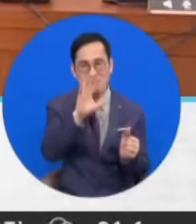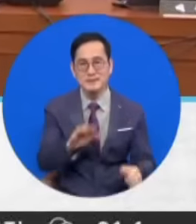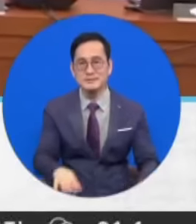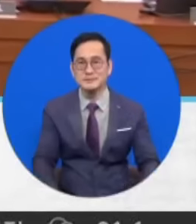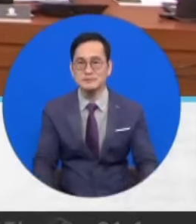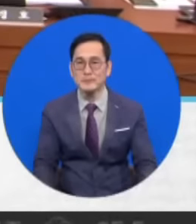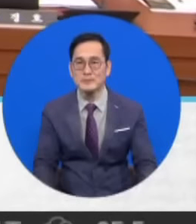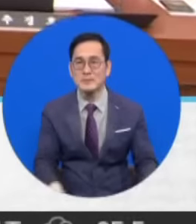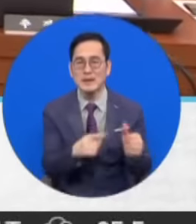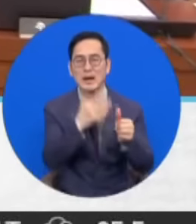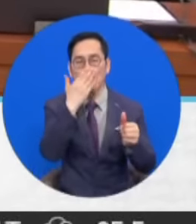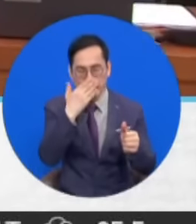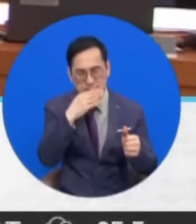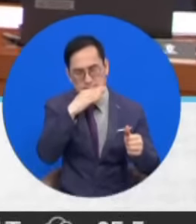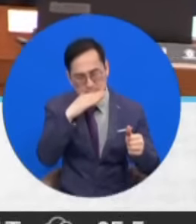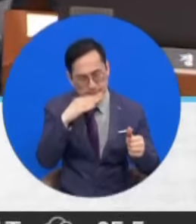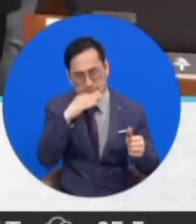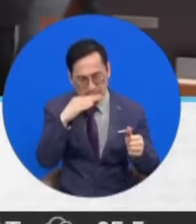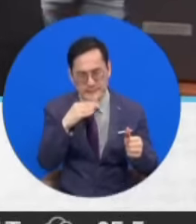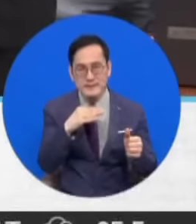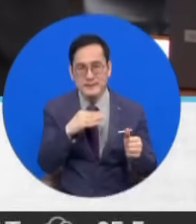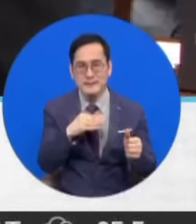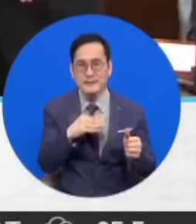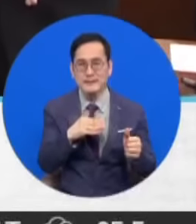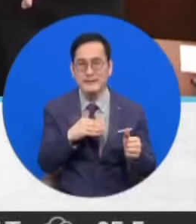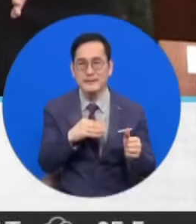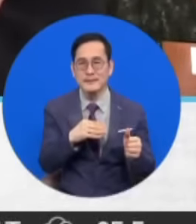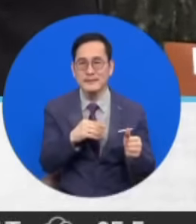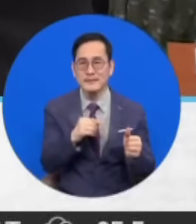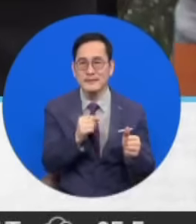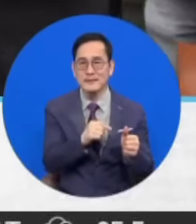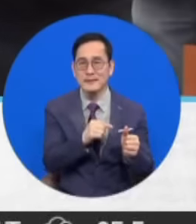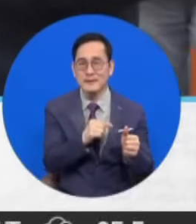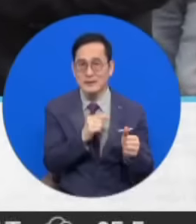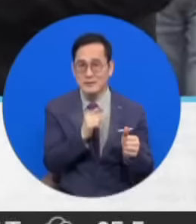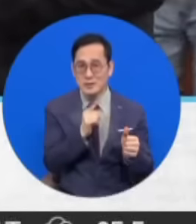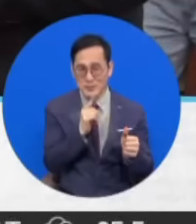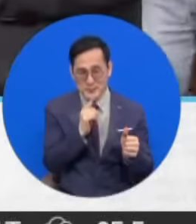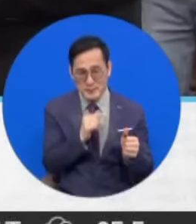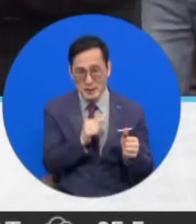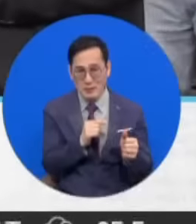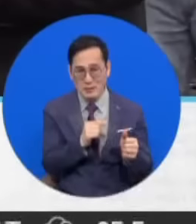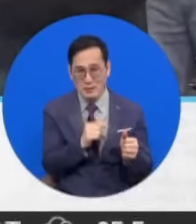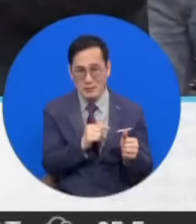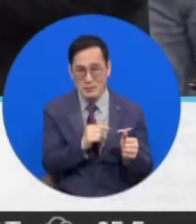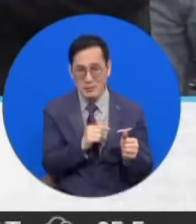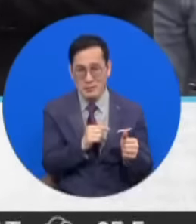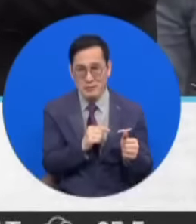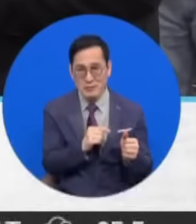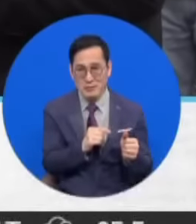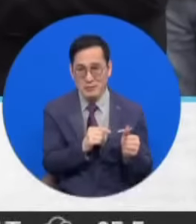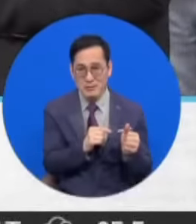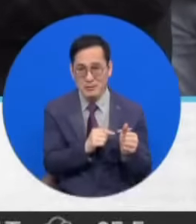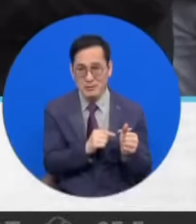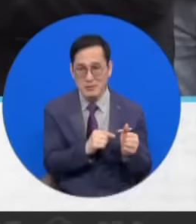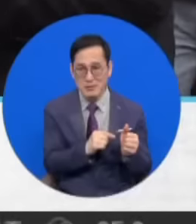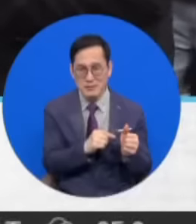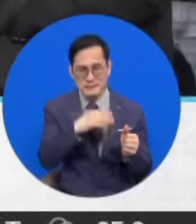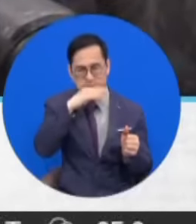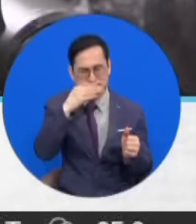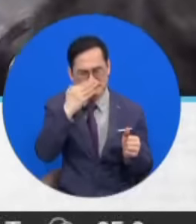했어요. 자기보다 착한 사람이 이재명 대표라고 하지 않았습니까? 예. 운영위원을 위원장이면 좀 운영위원을 착하게 좀 했으면